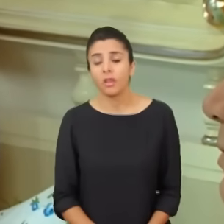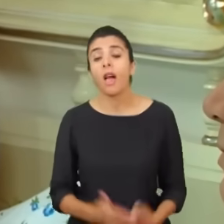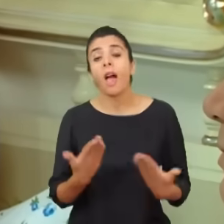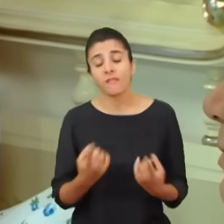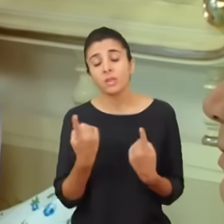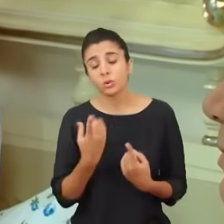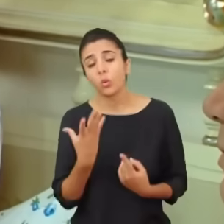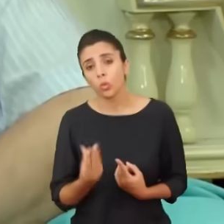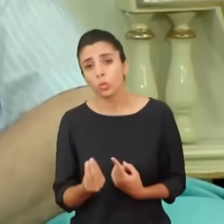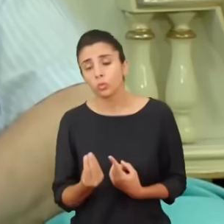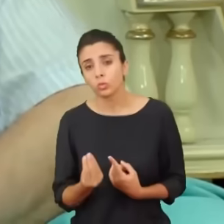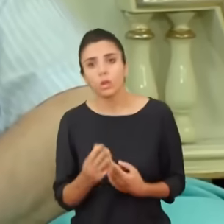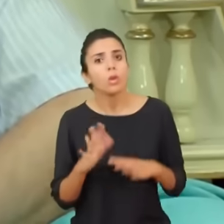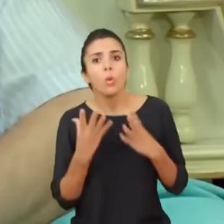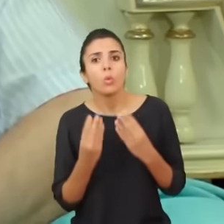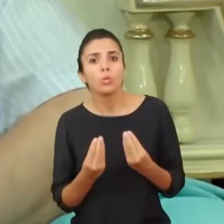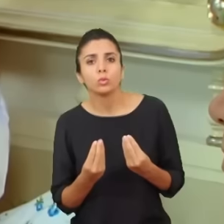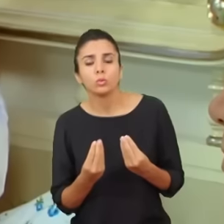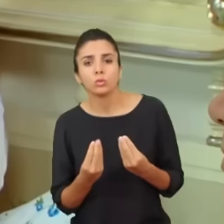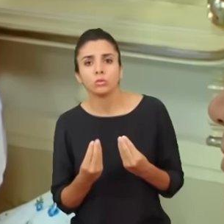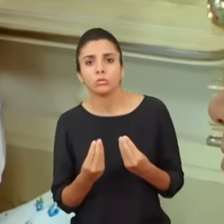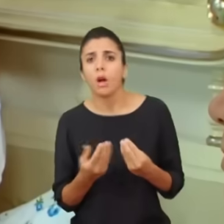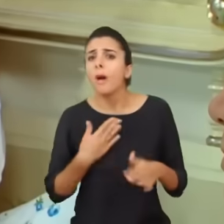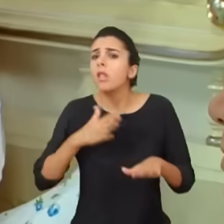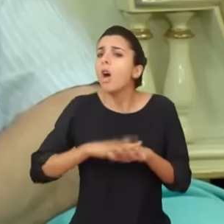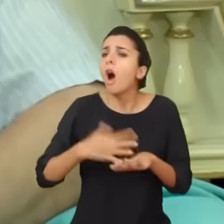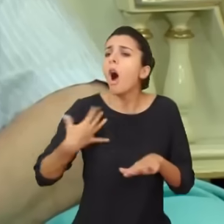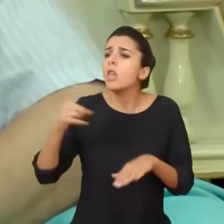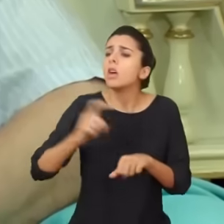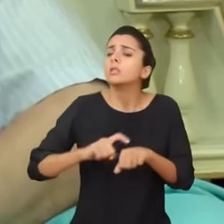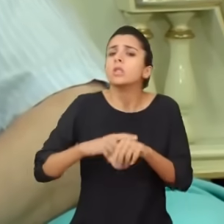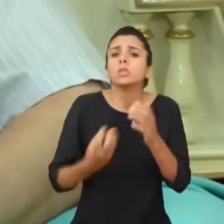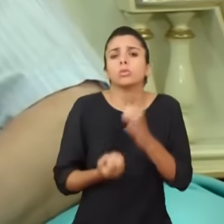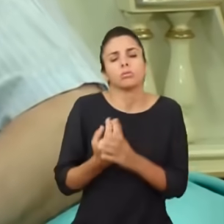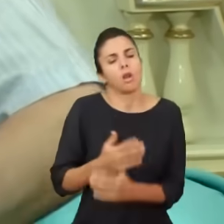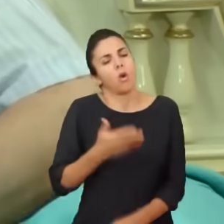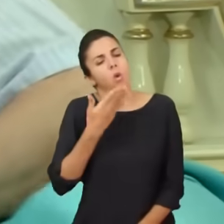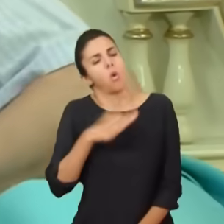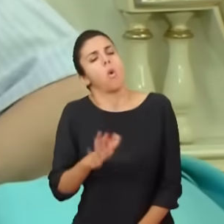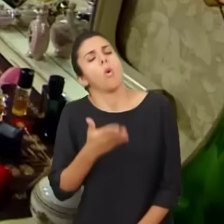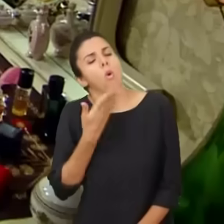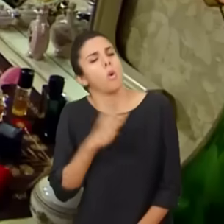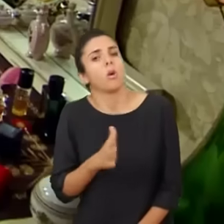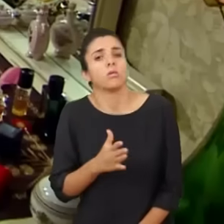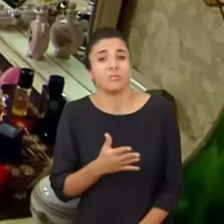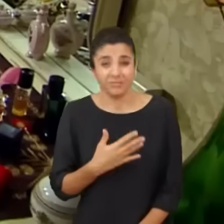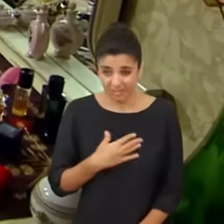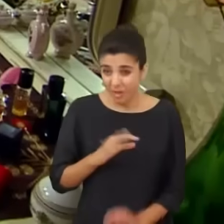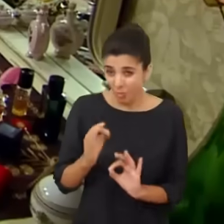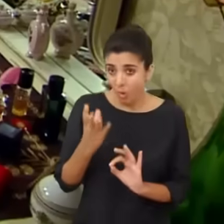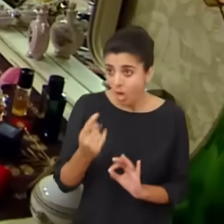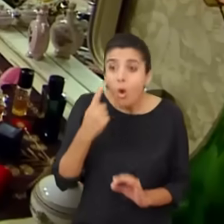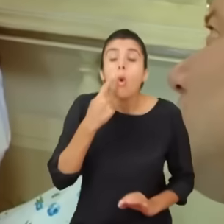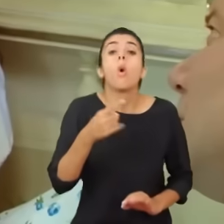Evet bir şey oldu. Ne oldu? Ne yapsam annene batıyor. Yok canım, olur mu öyle şey? Olur mu öyle şey diyor,